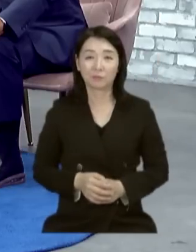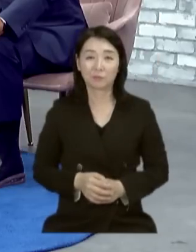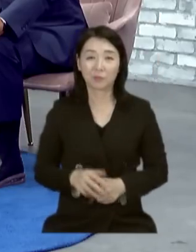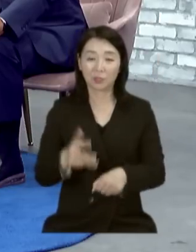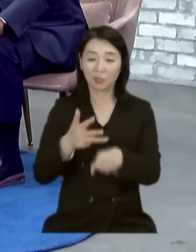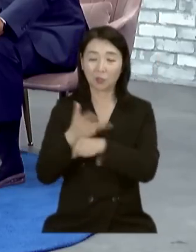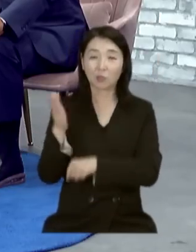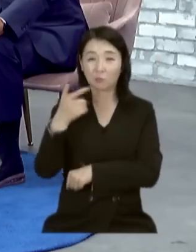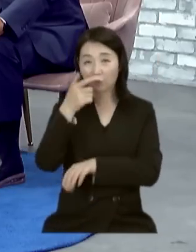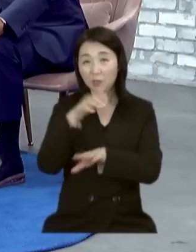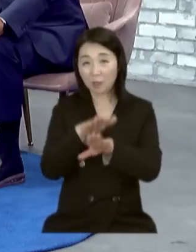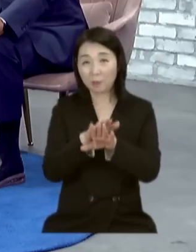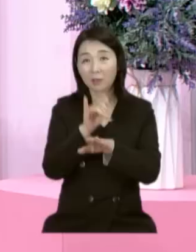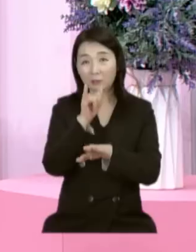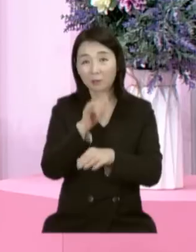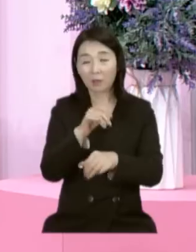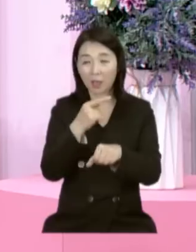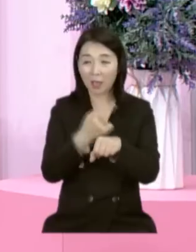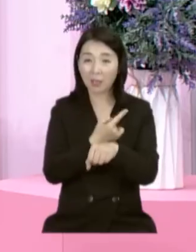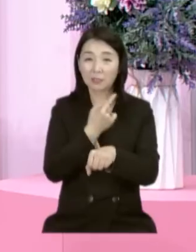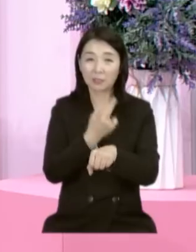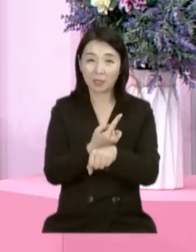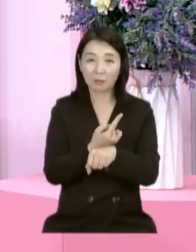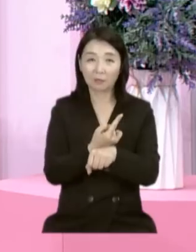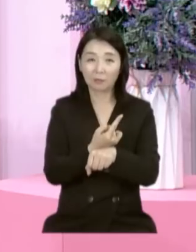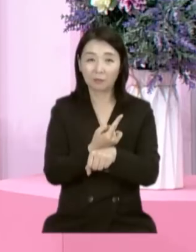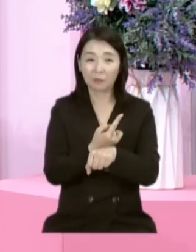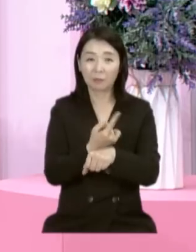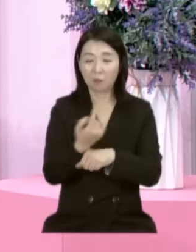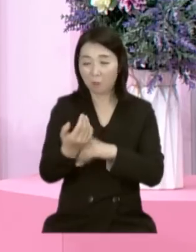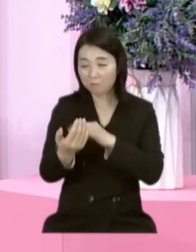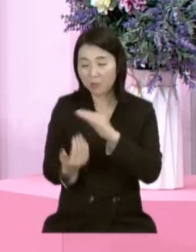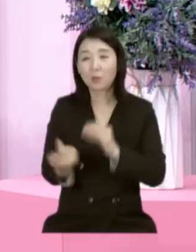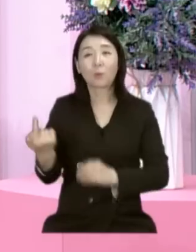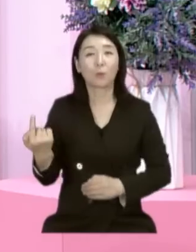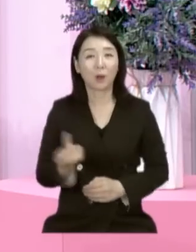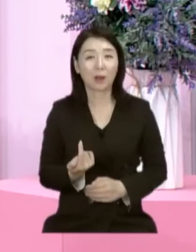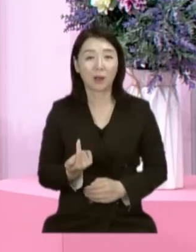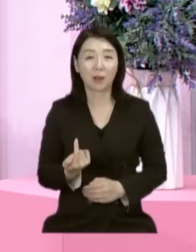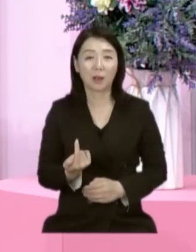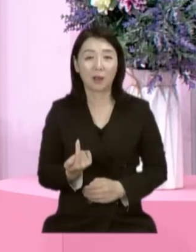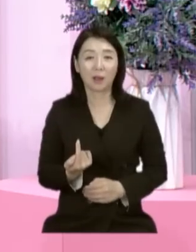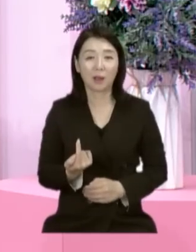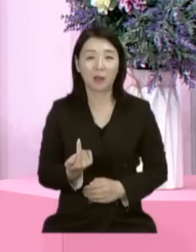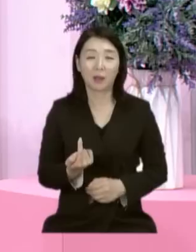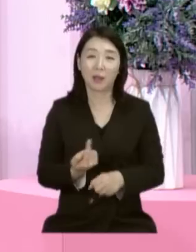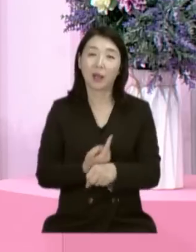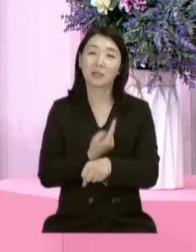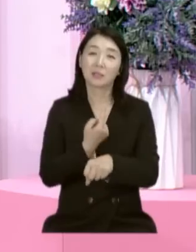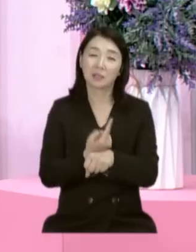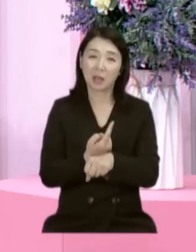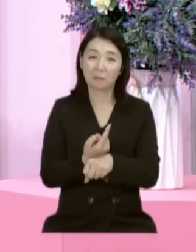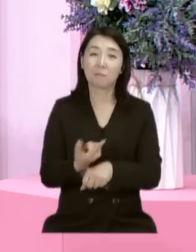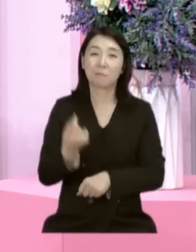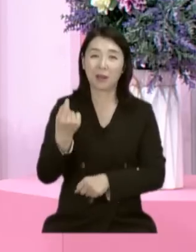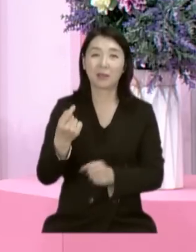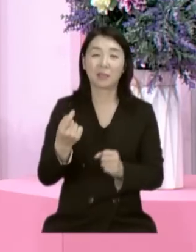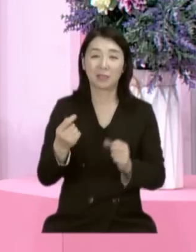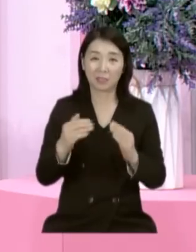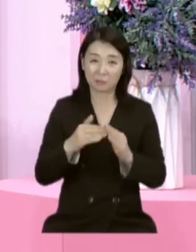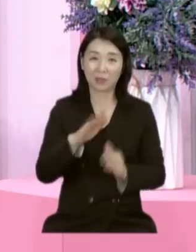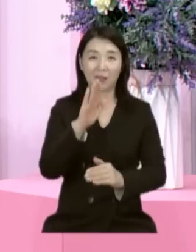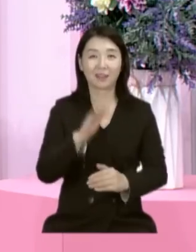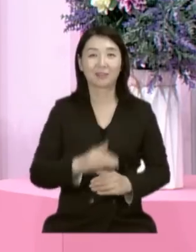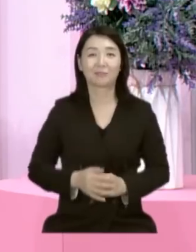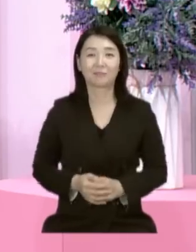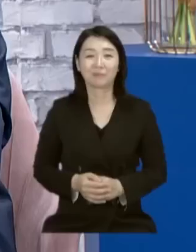8시부터 예배를 드리는데 1시간을 그 미리 나오지 않습니까? 1시간 일찍